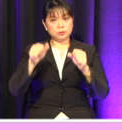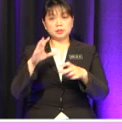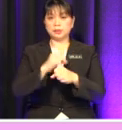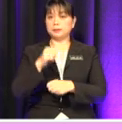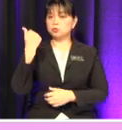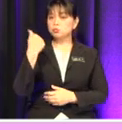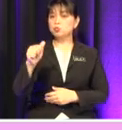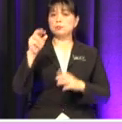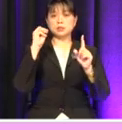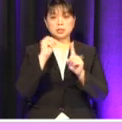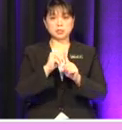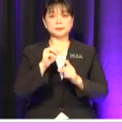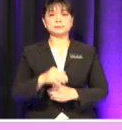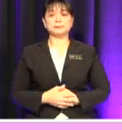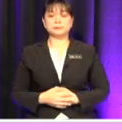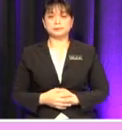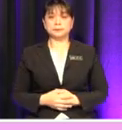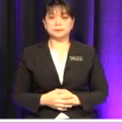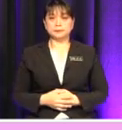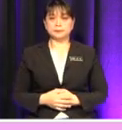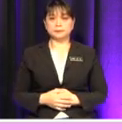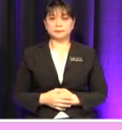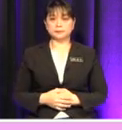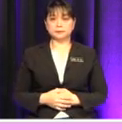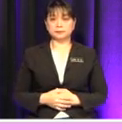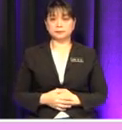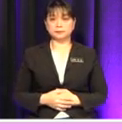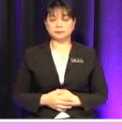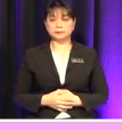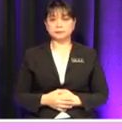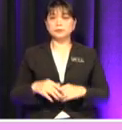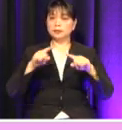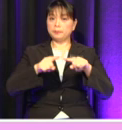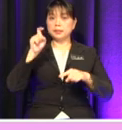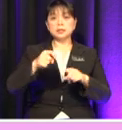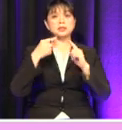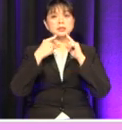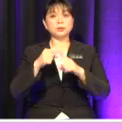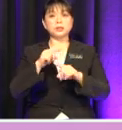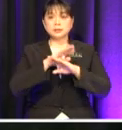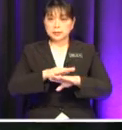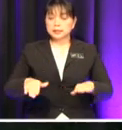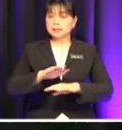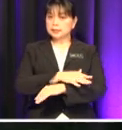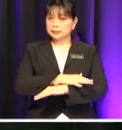markah dalam tangan tapi kita jawablah jangan jawab